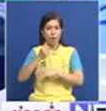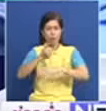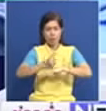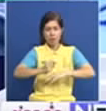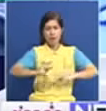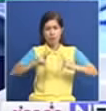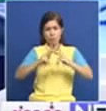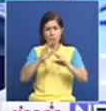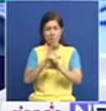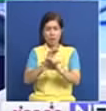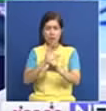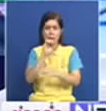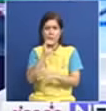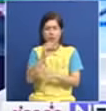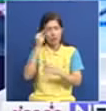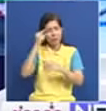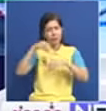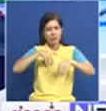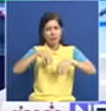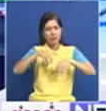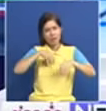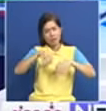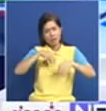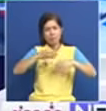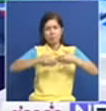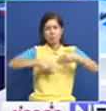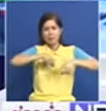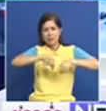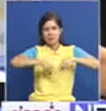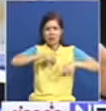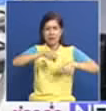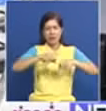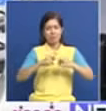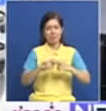เชื่อว่าการจัดงานจะเป็นไปด้วยความเรียบร้อยค่ะ